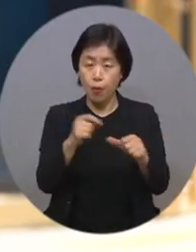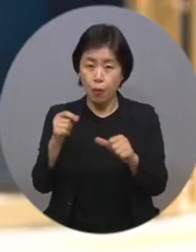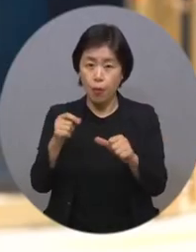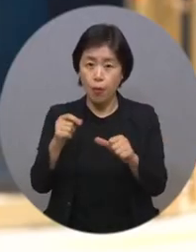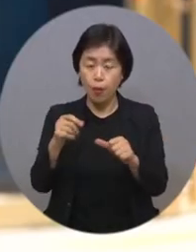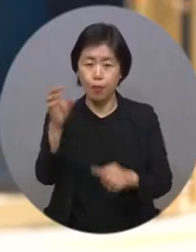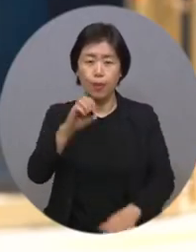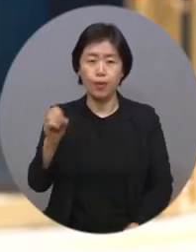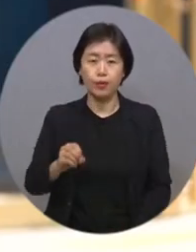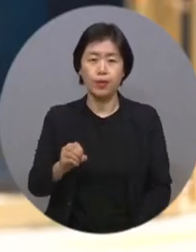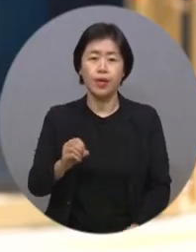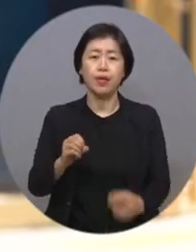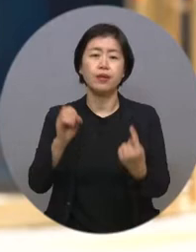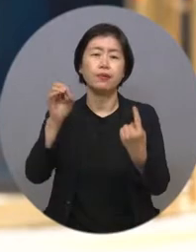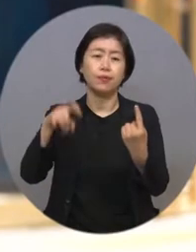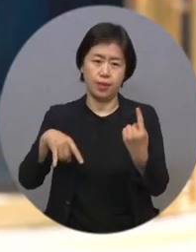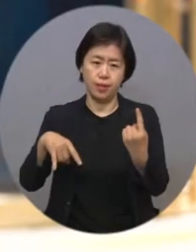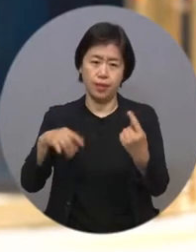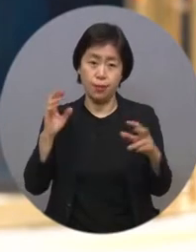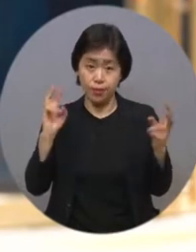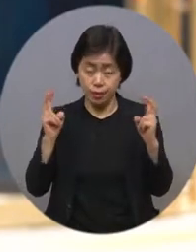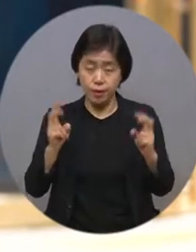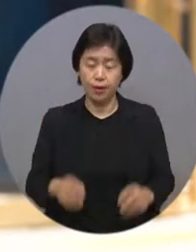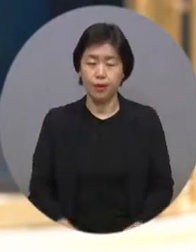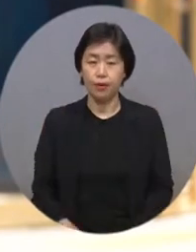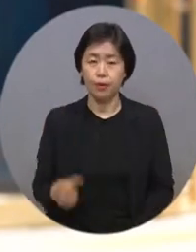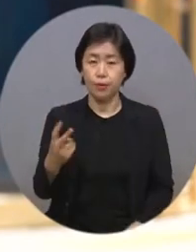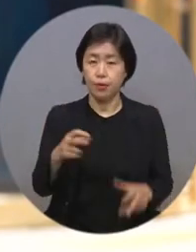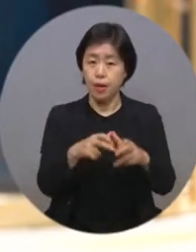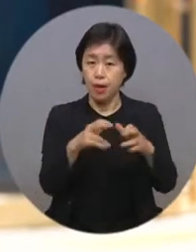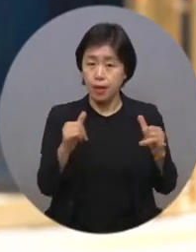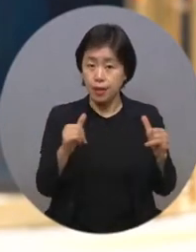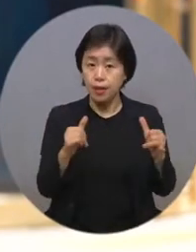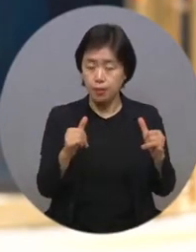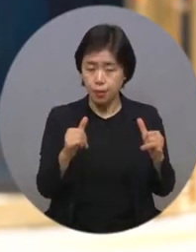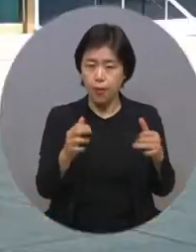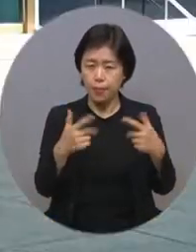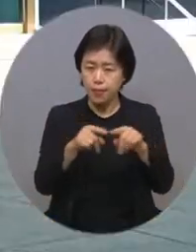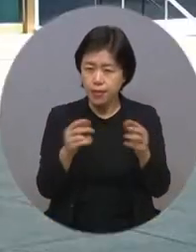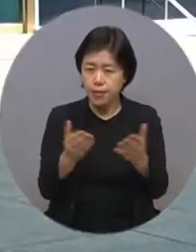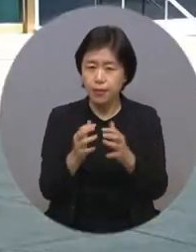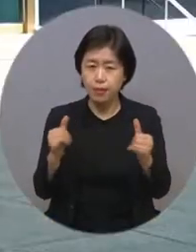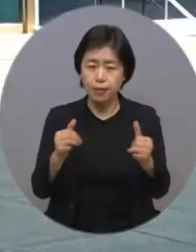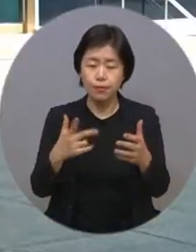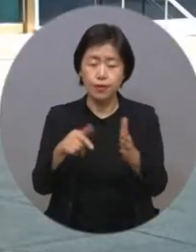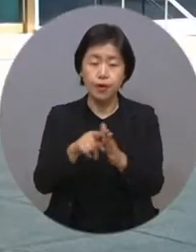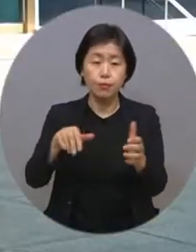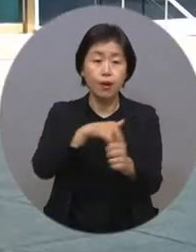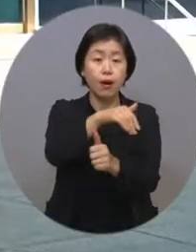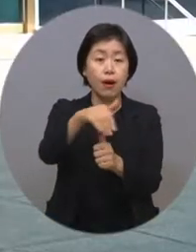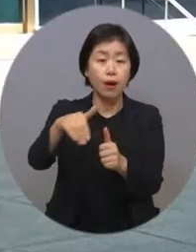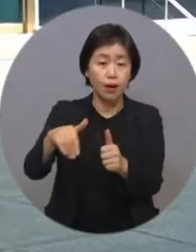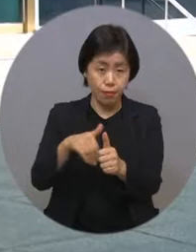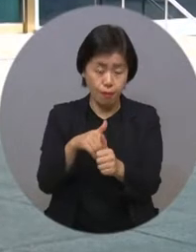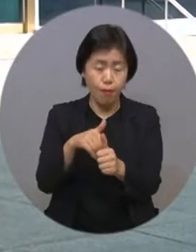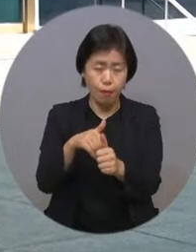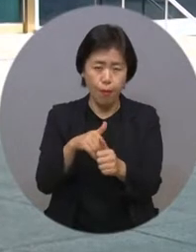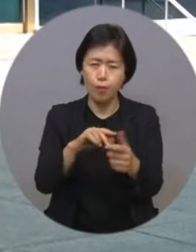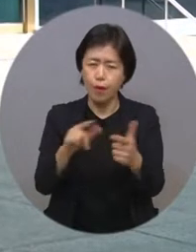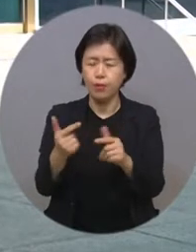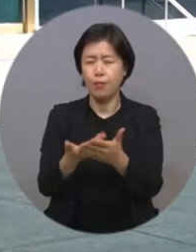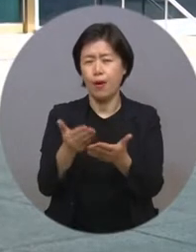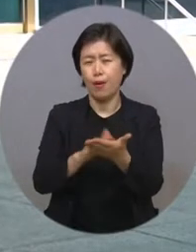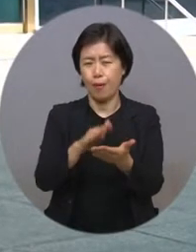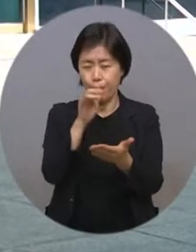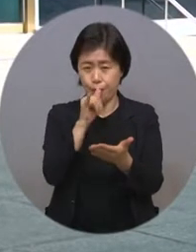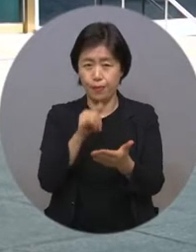높은 수준의 장애인 고용률과 장애사원분들을 위한 근무환경 개선까지 대한민국 사회에서 장애인 취업